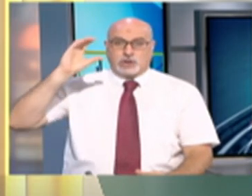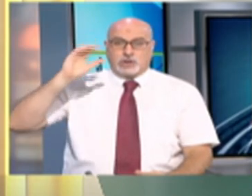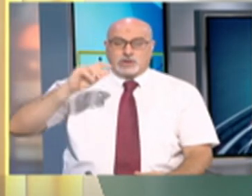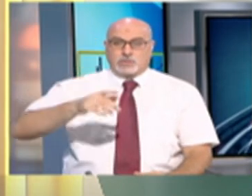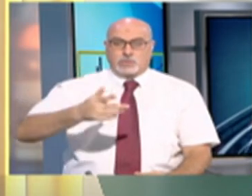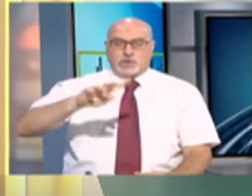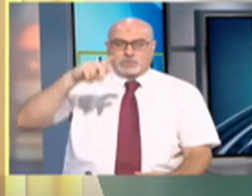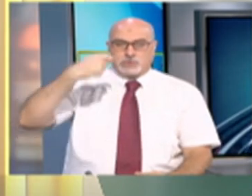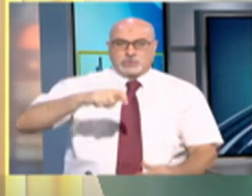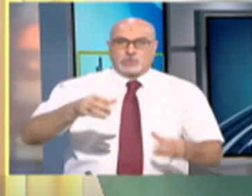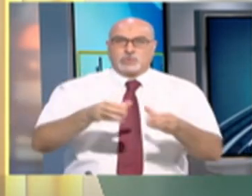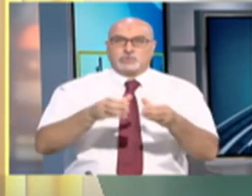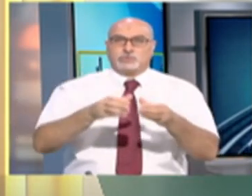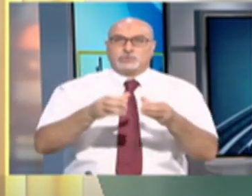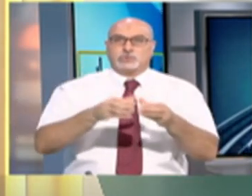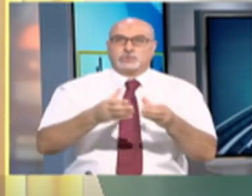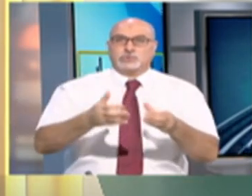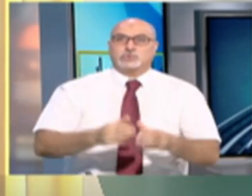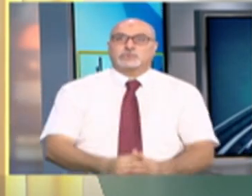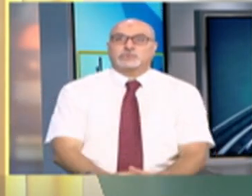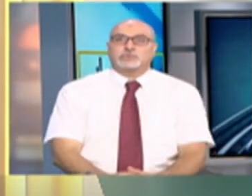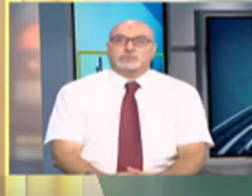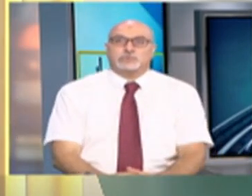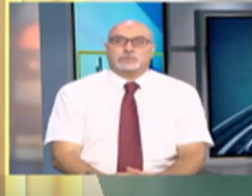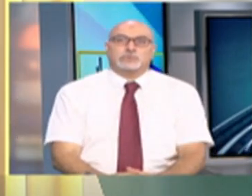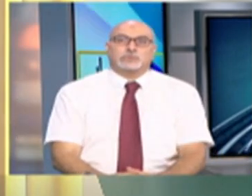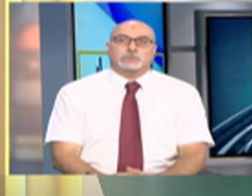رئاسة مجموعة البريكس، مشيدا